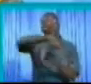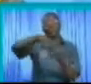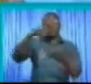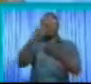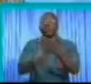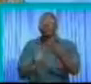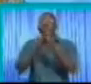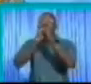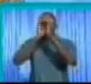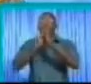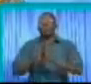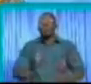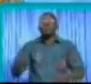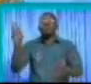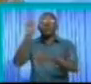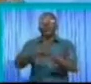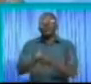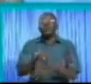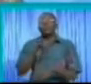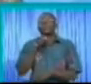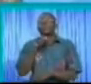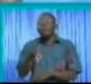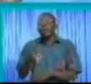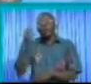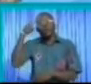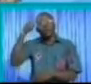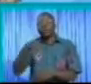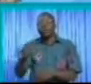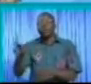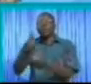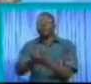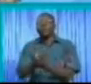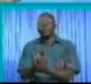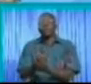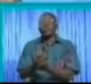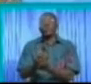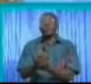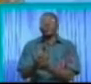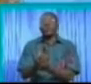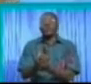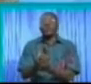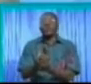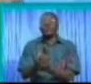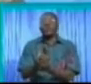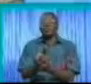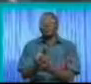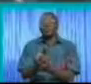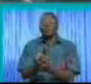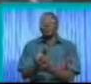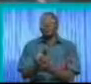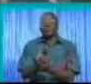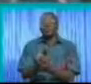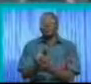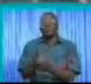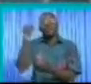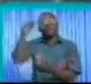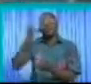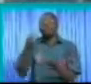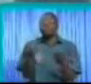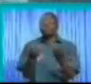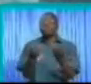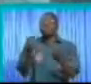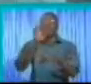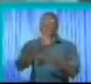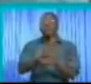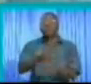et de non-violence. Retour sur la célébration avec Béon Romain Nébier et Adama Koulibaly. Ils étaient nombreux à cette